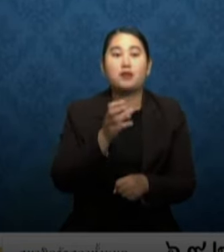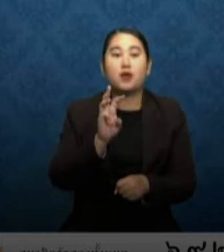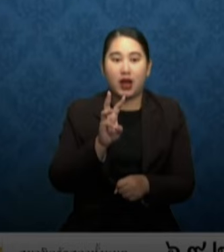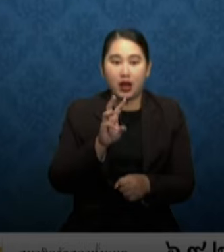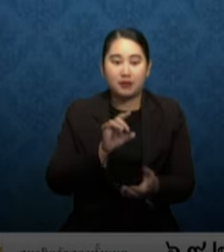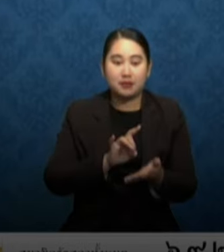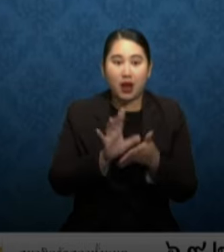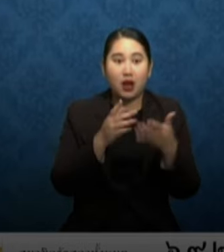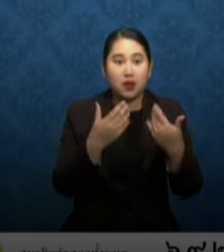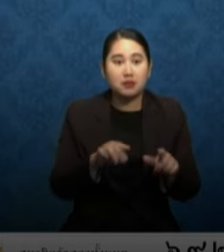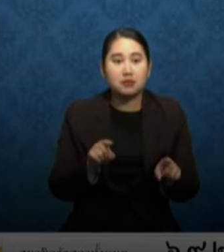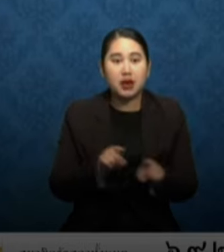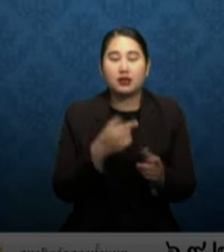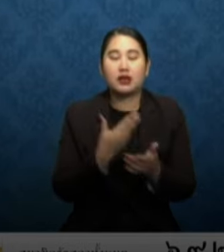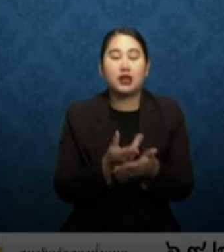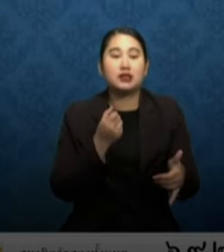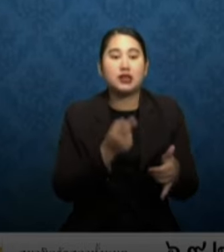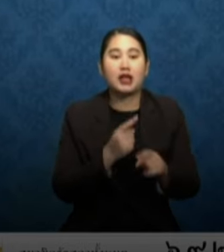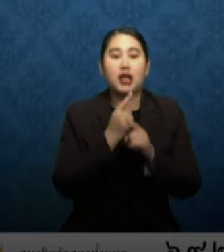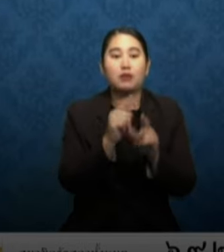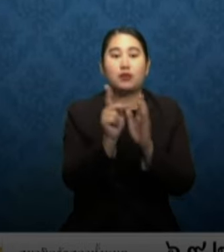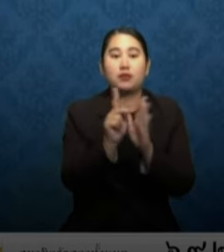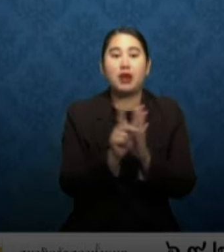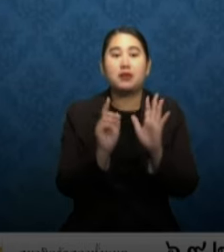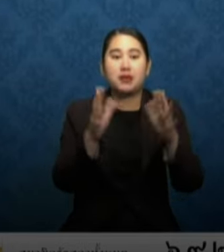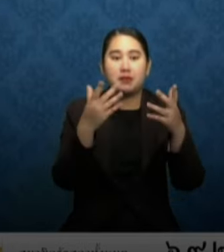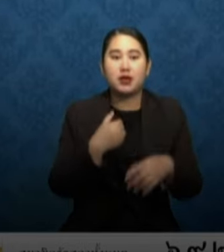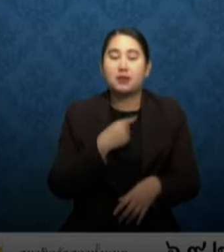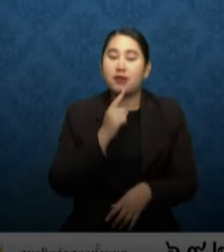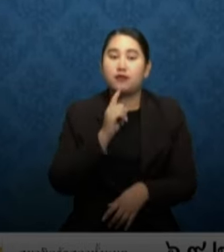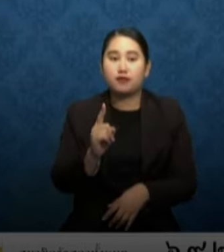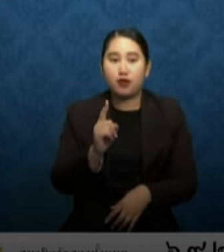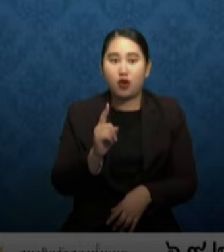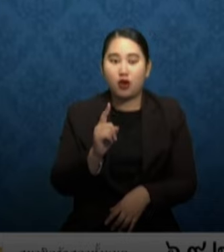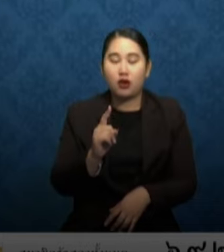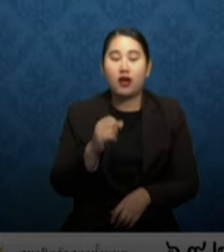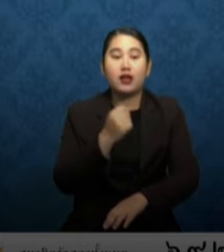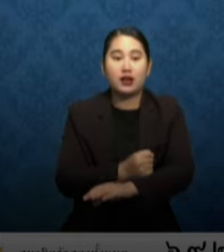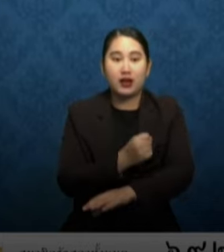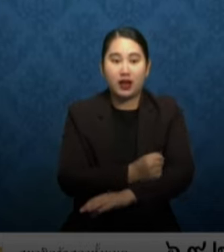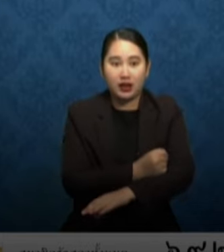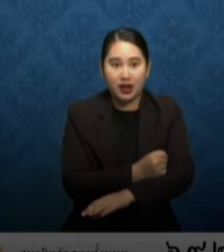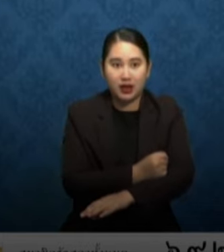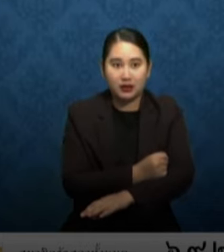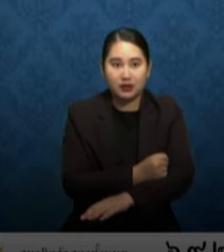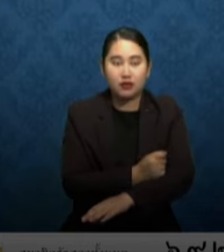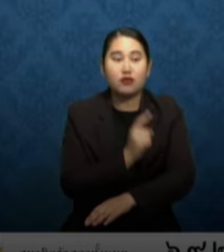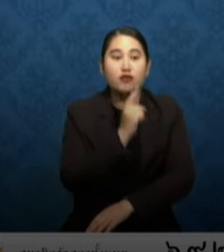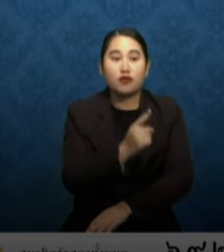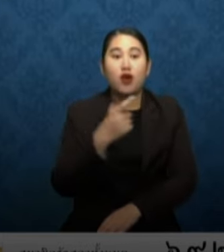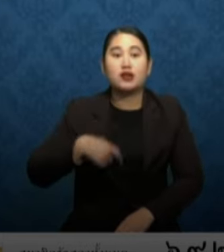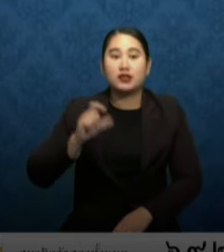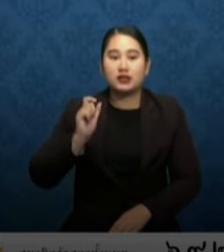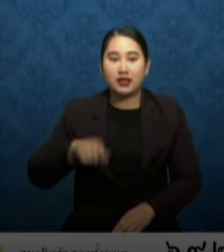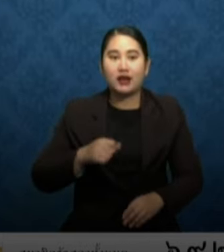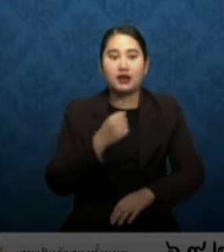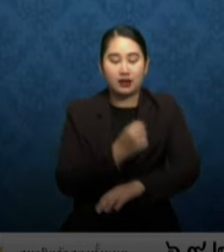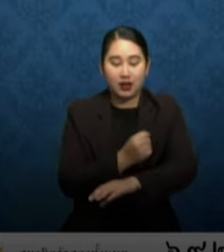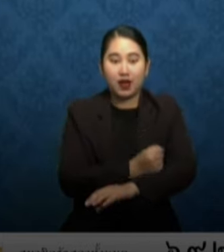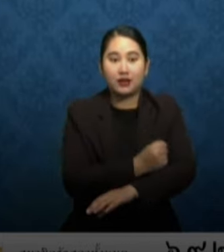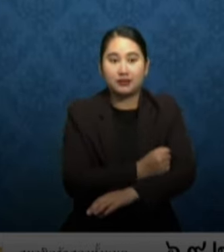ไม่จ่ายเงินตามกฎหมายลูกจ้างไปยืนคำร้องที่สวัสดิการและคุ้มครองแรงงานครับรวมถึงไปฟ้องศาลแรงงาน